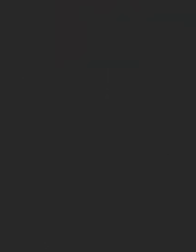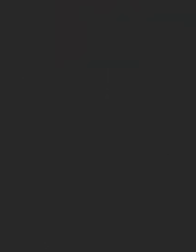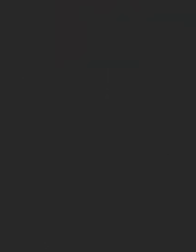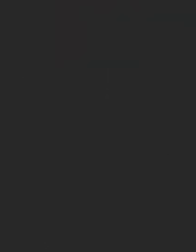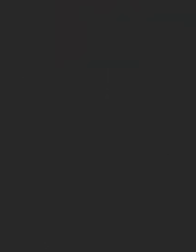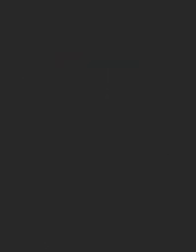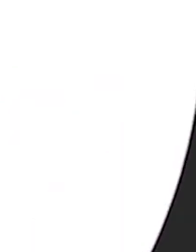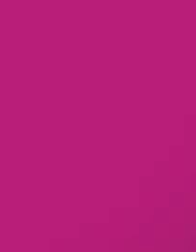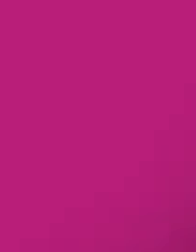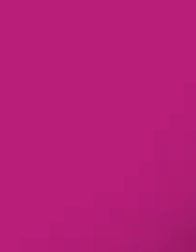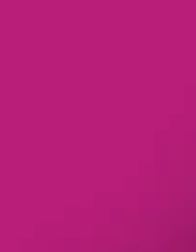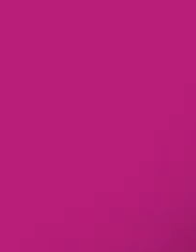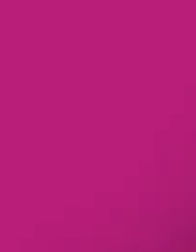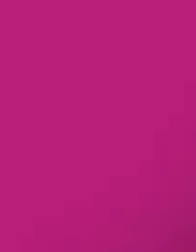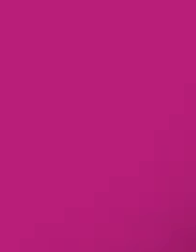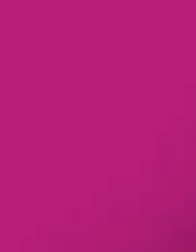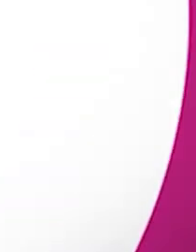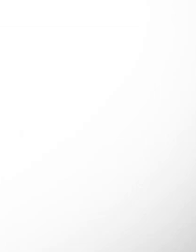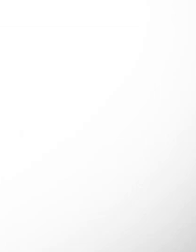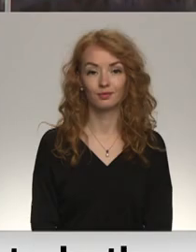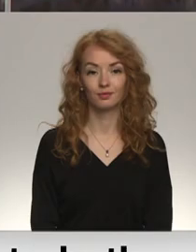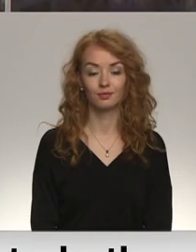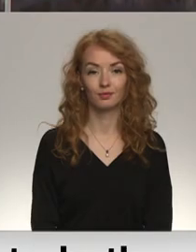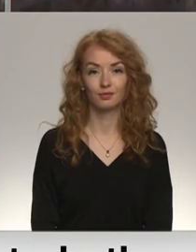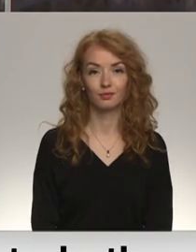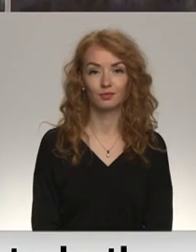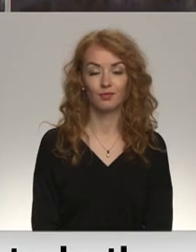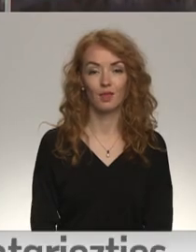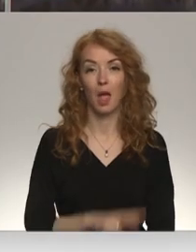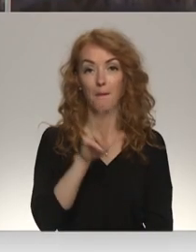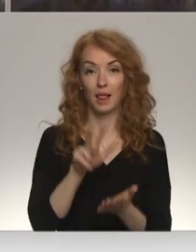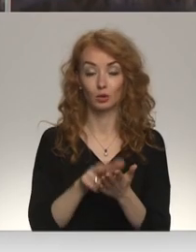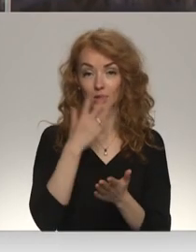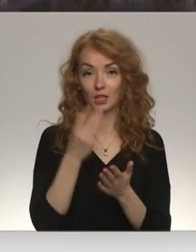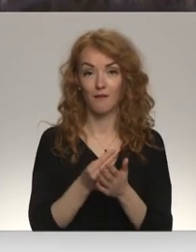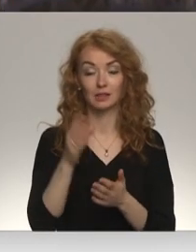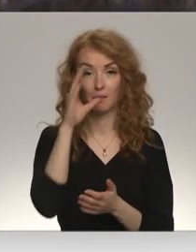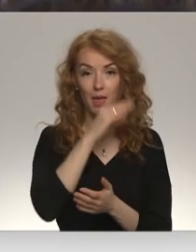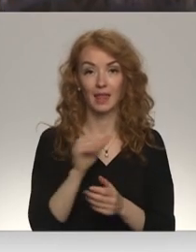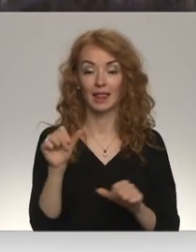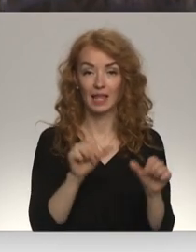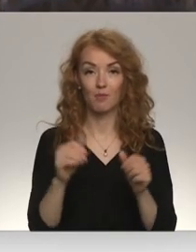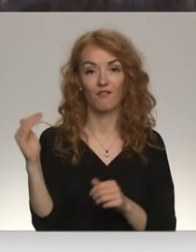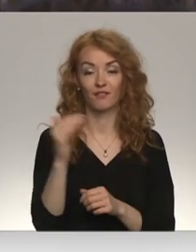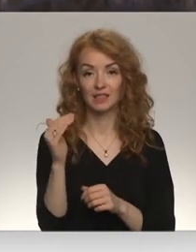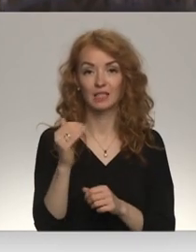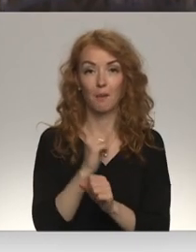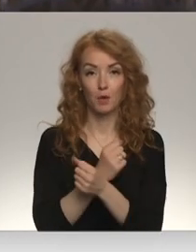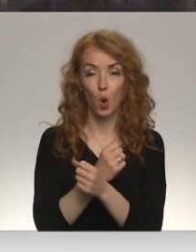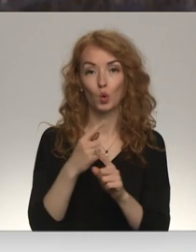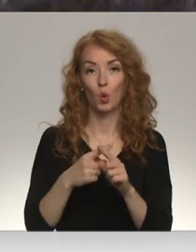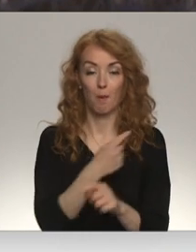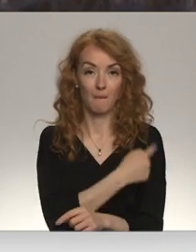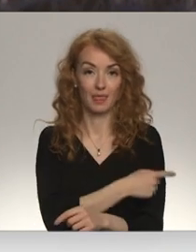Re, viss ēters ir te! Apliecinot savas spējas ķīmijā, fizikā, bioloģijā un